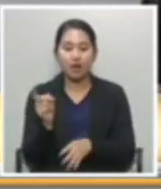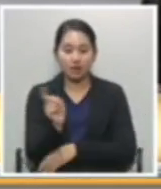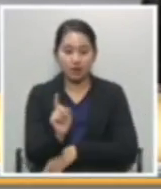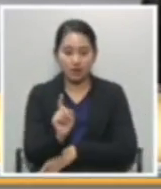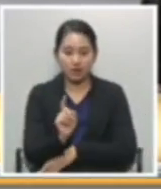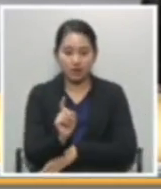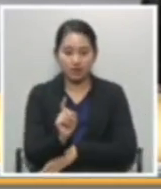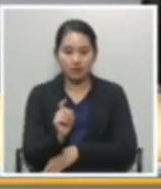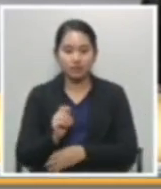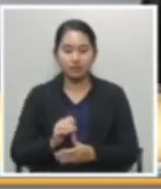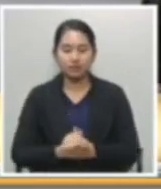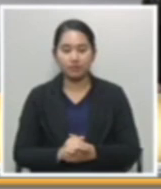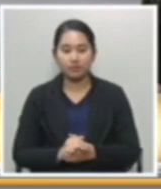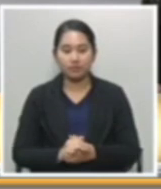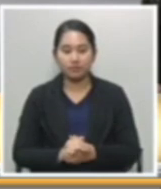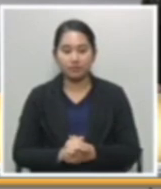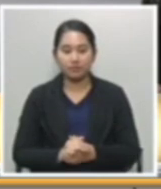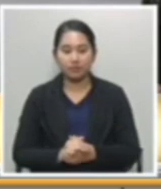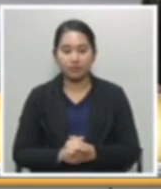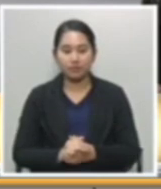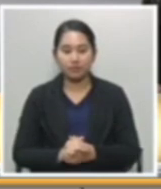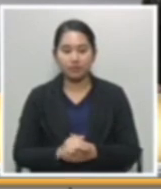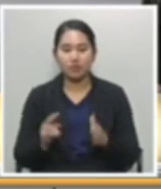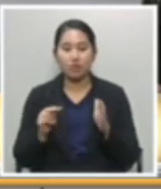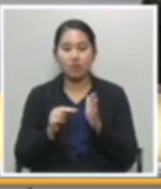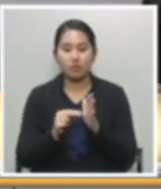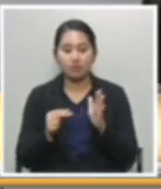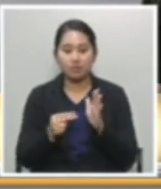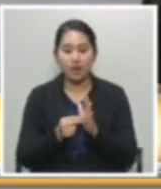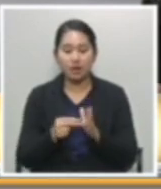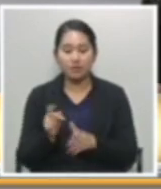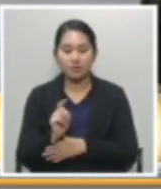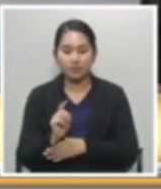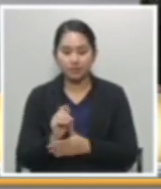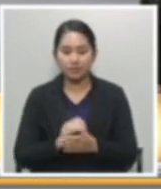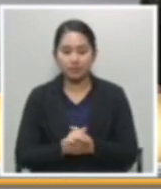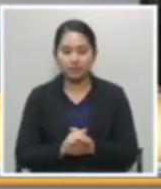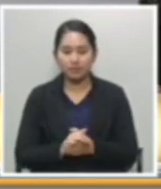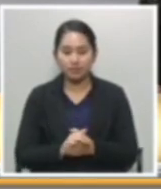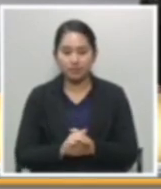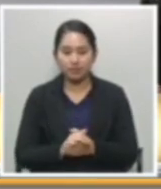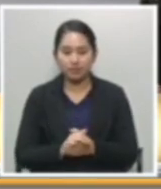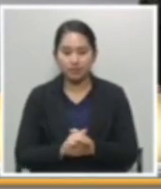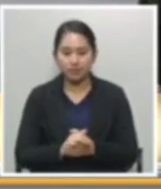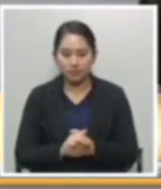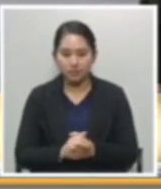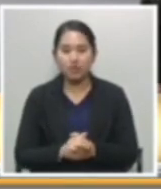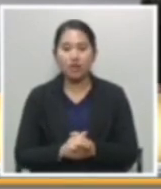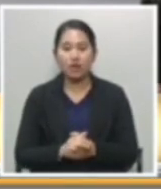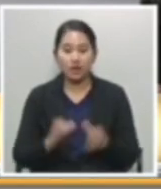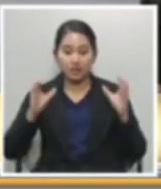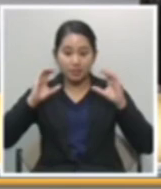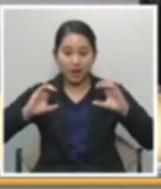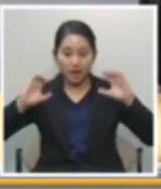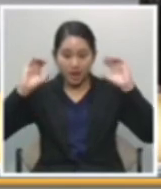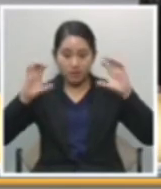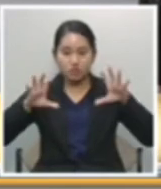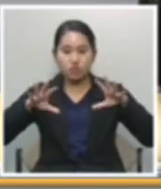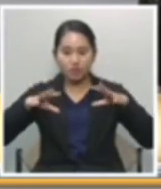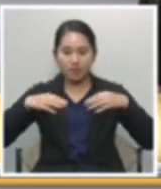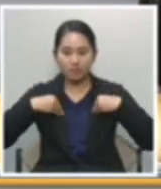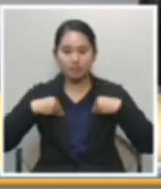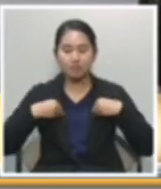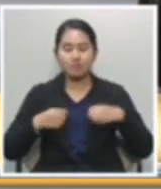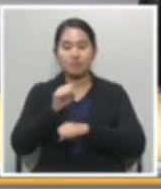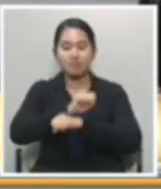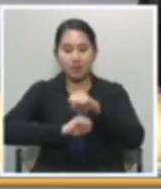เหมือนกับว่าเป็นการไปยอมให้สัตยาบันนะครับหรือยอมรับว่าคณะรัฐมนตรีหรือรัฐบาลเนี่ยสามารถปฏิบัติ